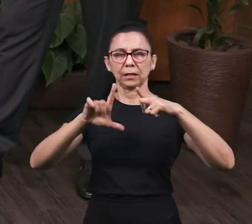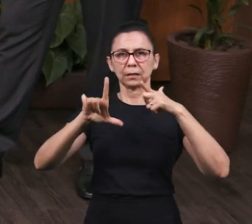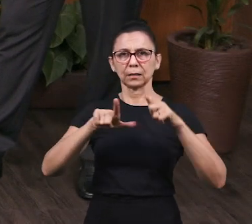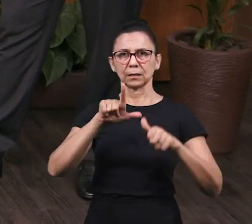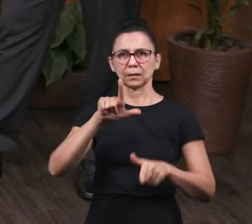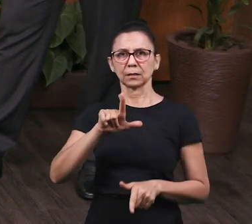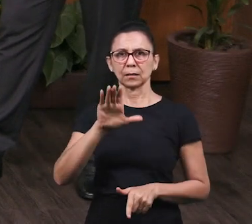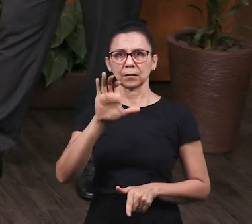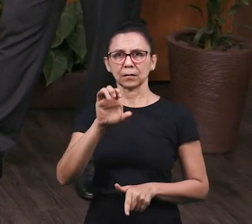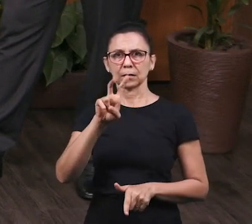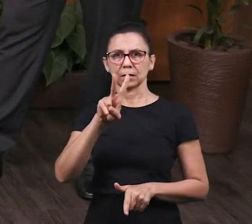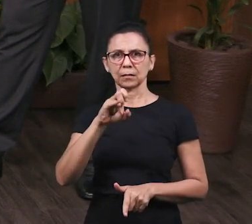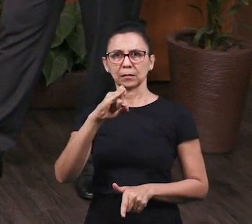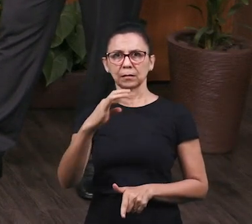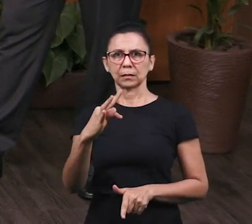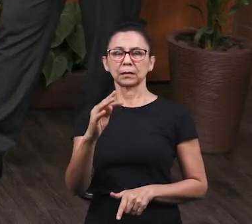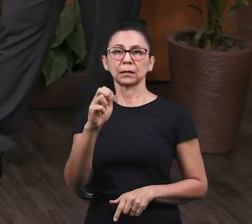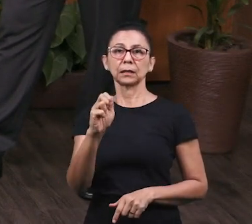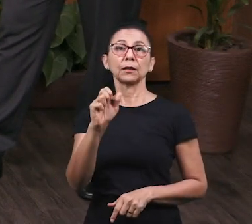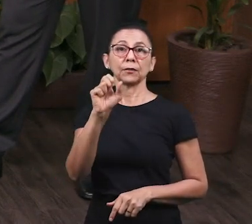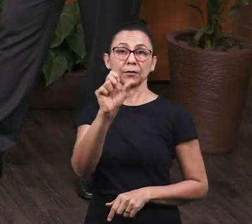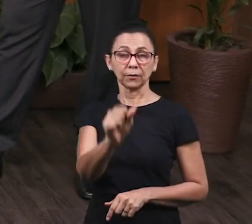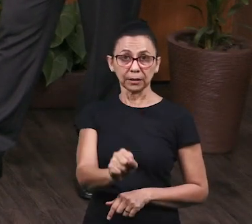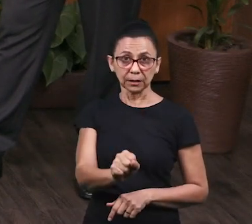afin d'entrer dans le lieu saint,